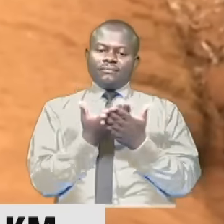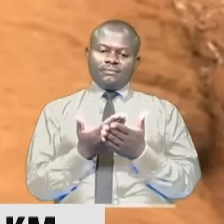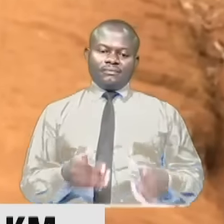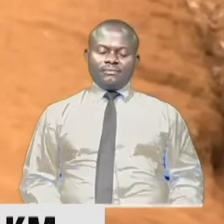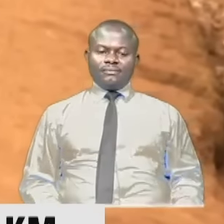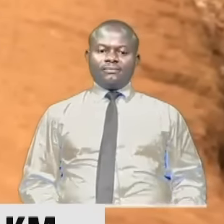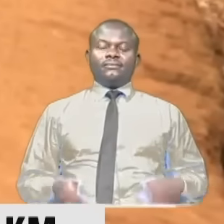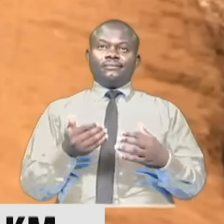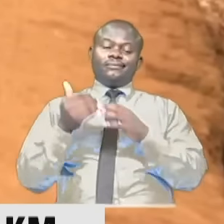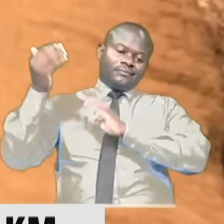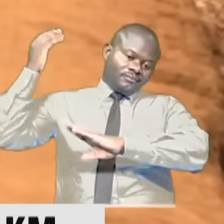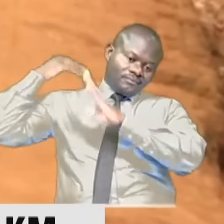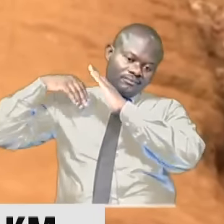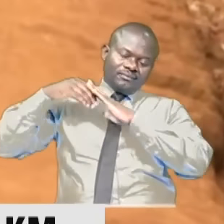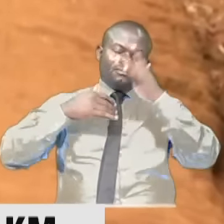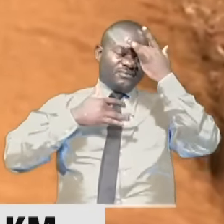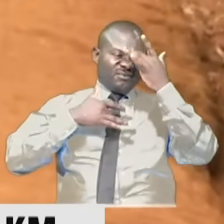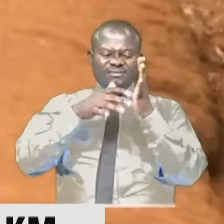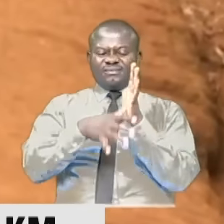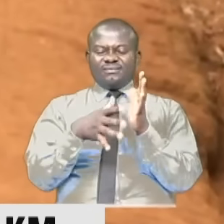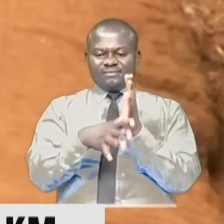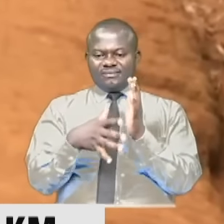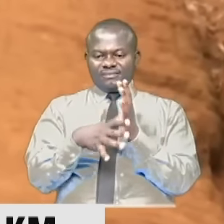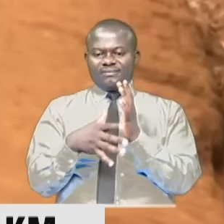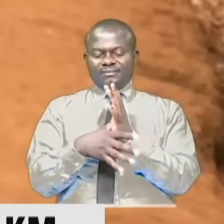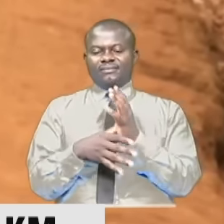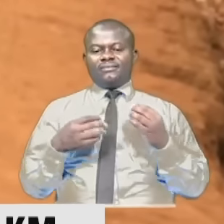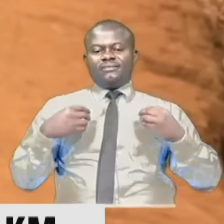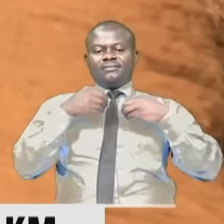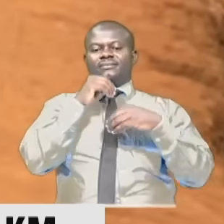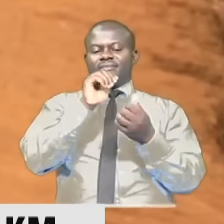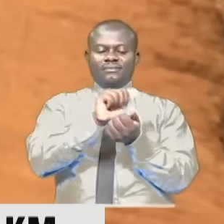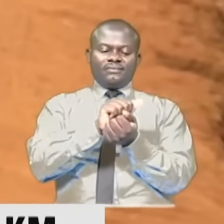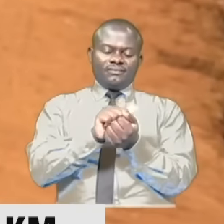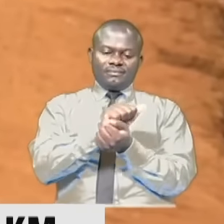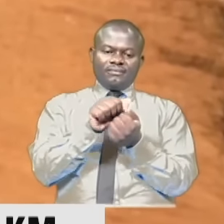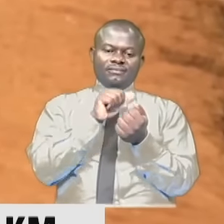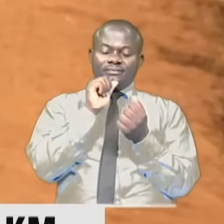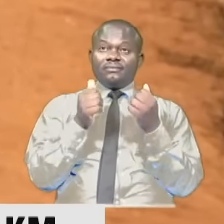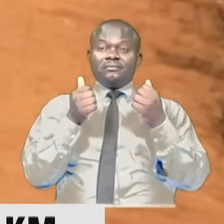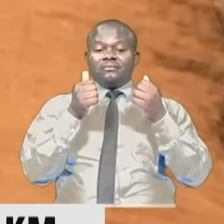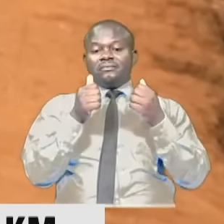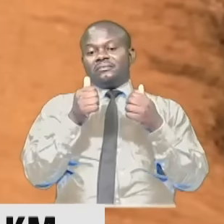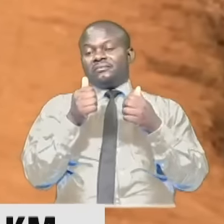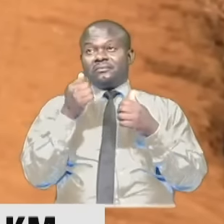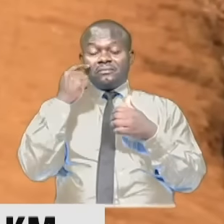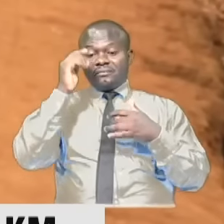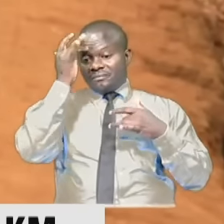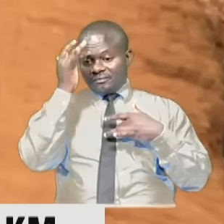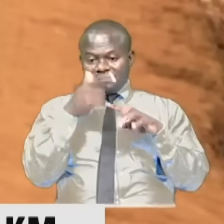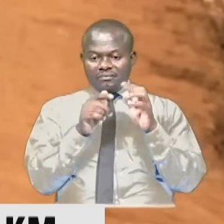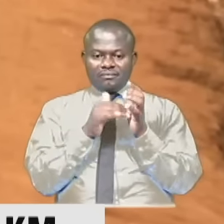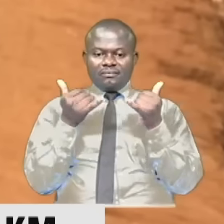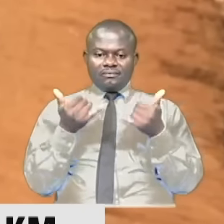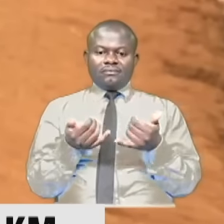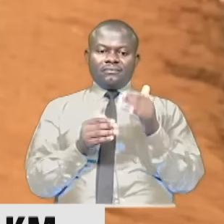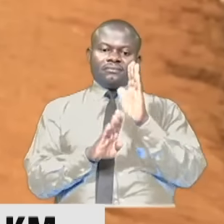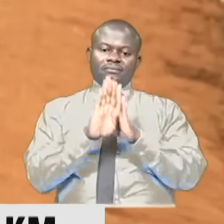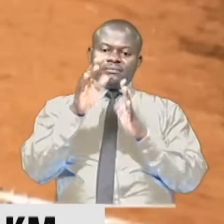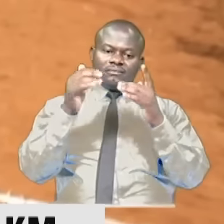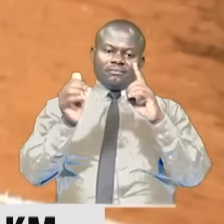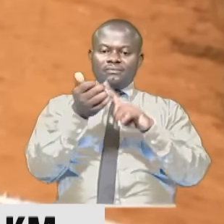kera barwaraga imiswi bakambara n'imyenda idafuze ntibakarabe ugasanga barwaye imvunja ariko ubu ngubu iterambere